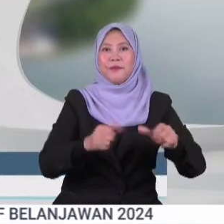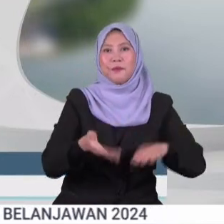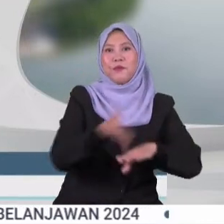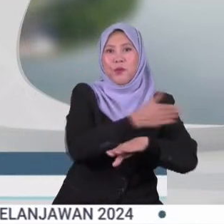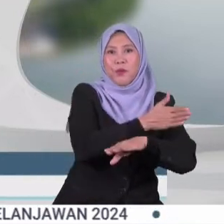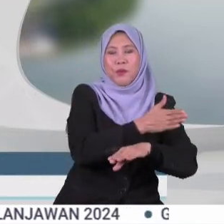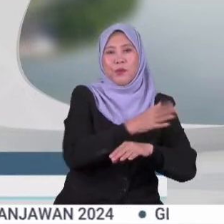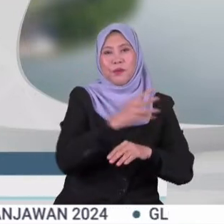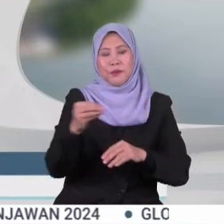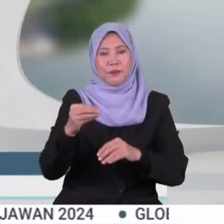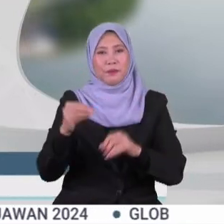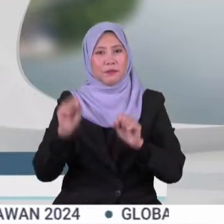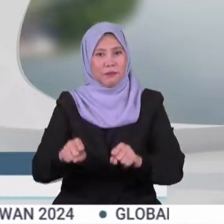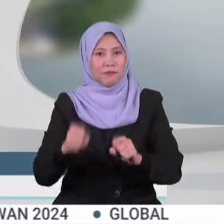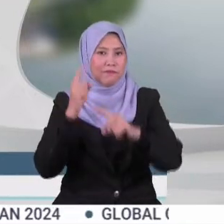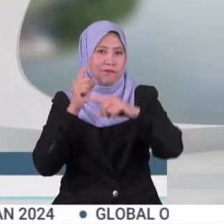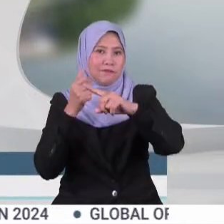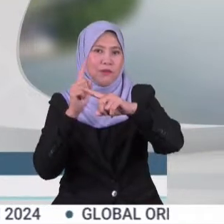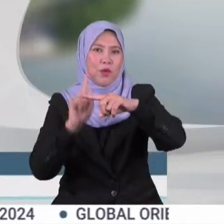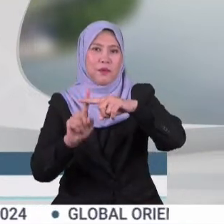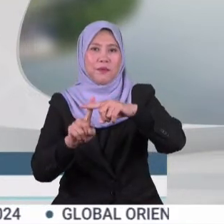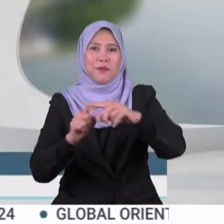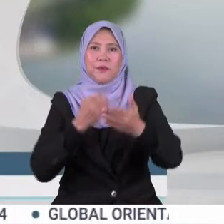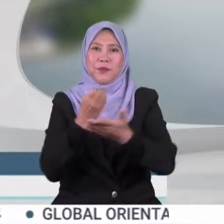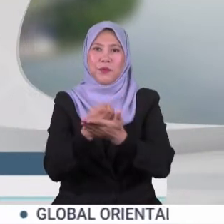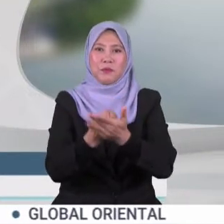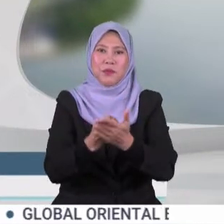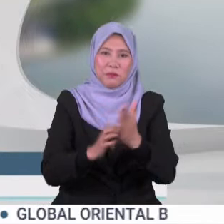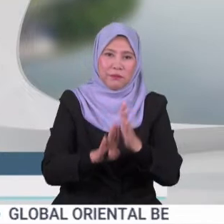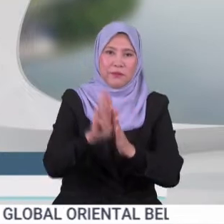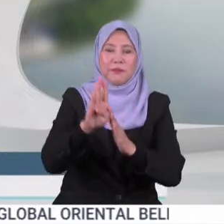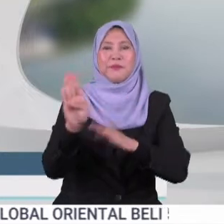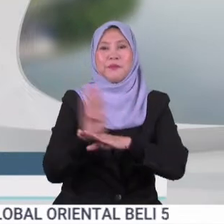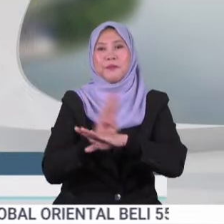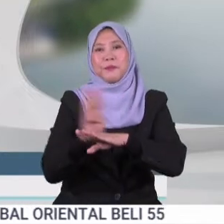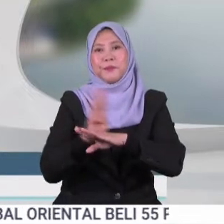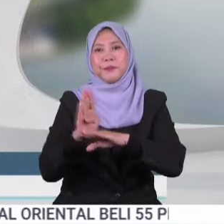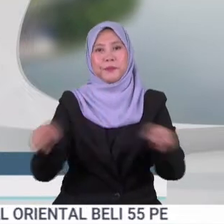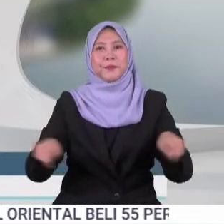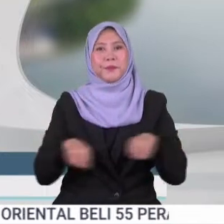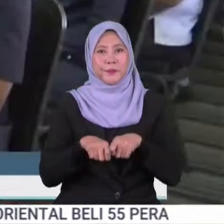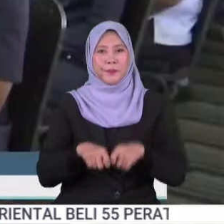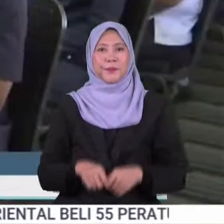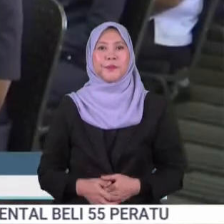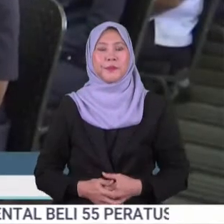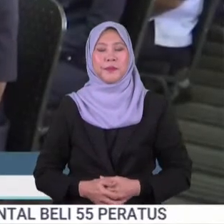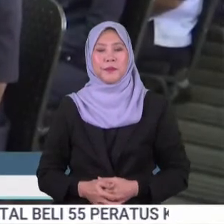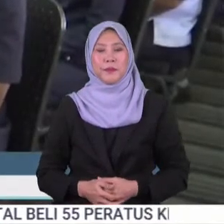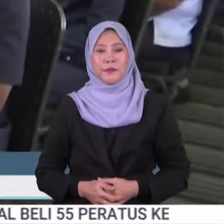ini, seterusnya memberi impak positif kepada ekonomi usahawan tempatan.